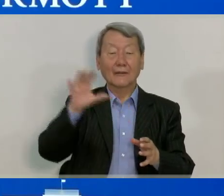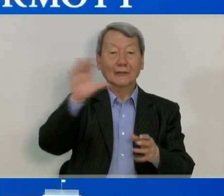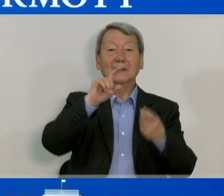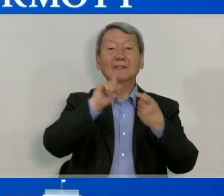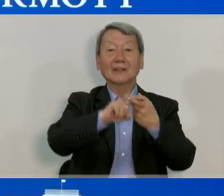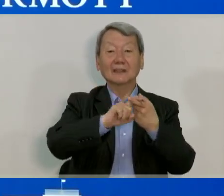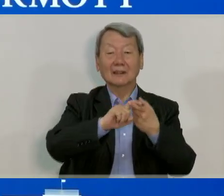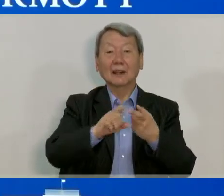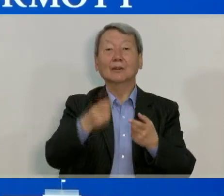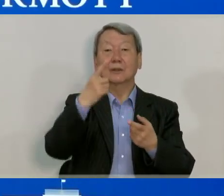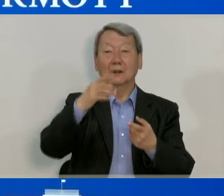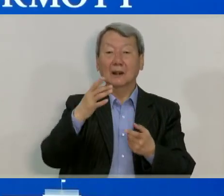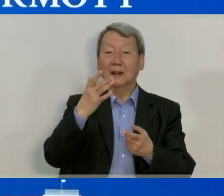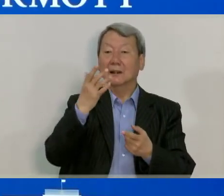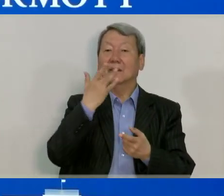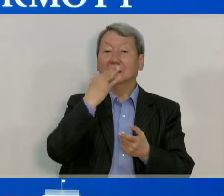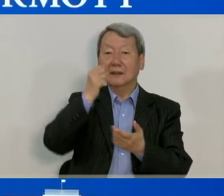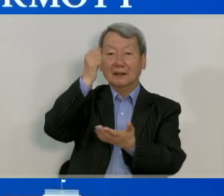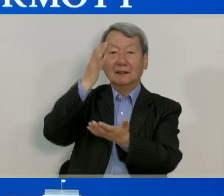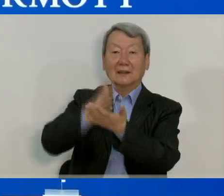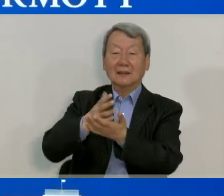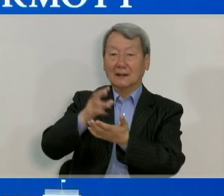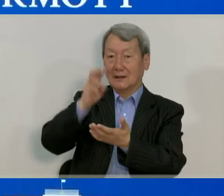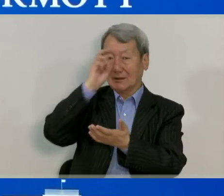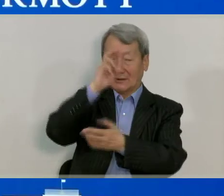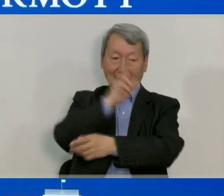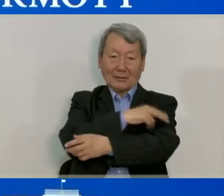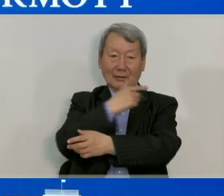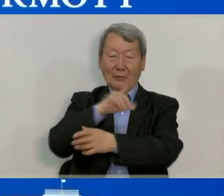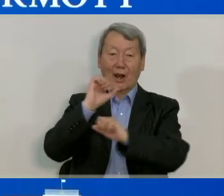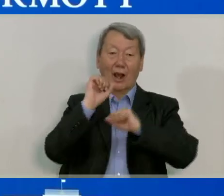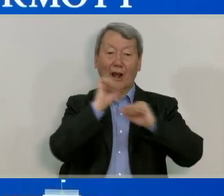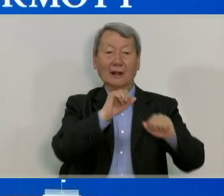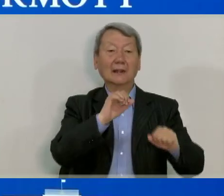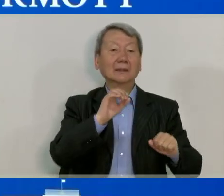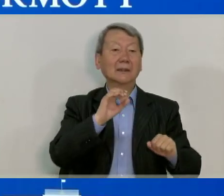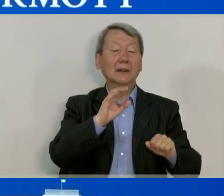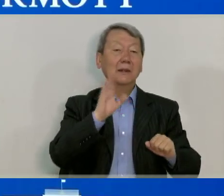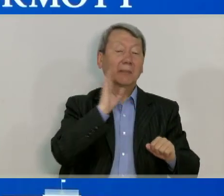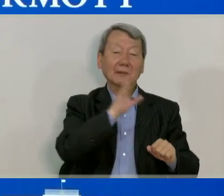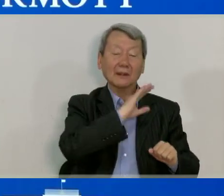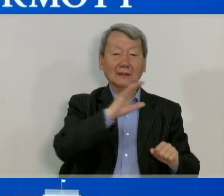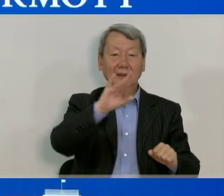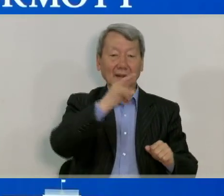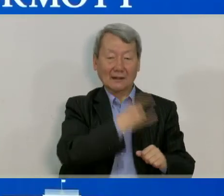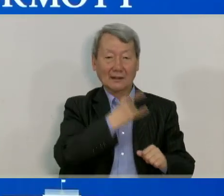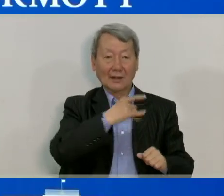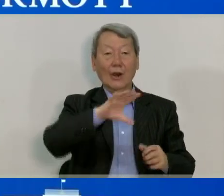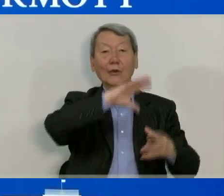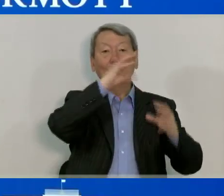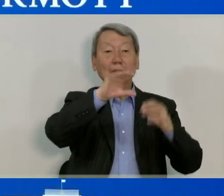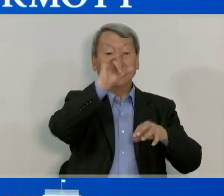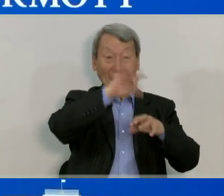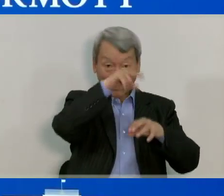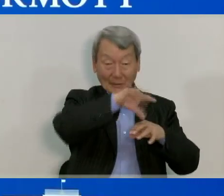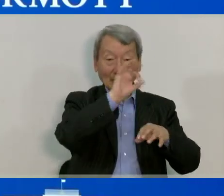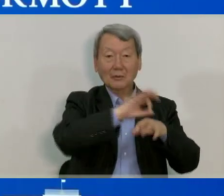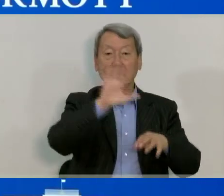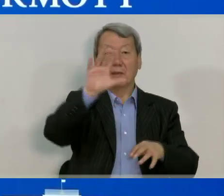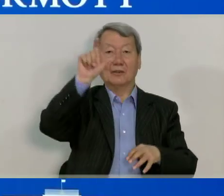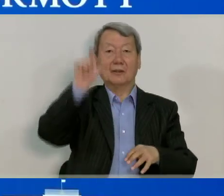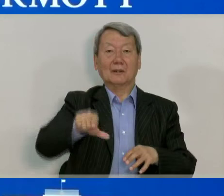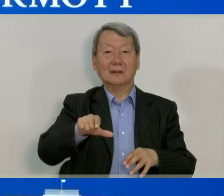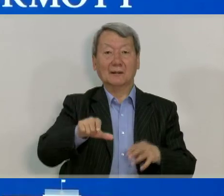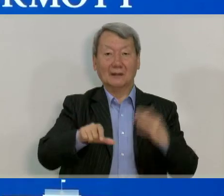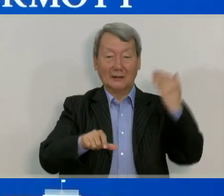связка идет с Национальным центром охраны материнства и детства. Всего заболело 5 человек,